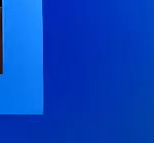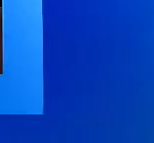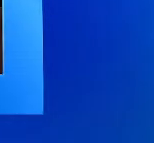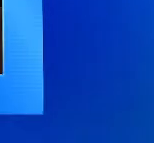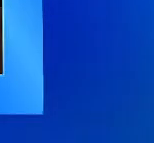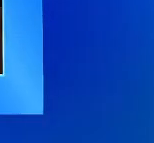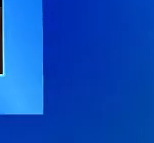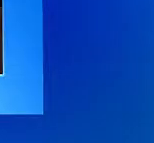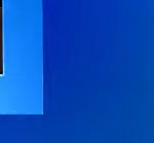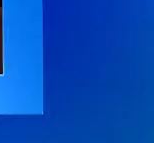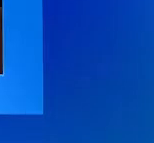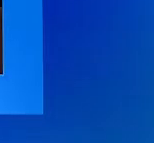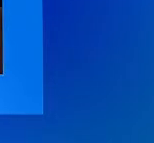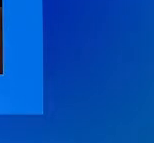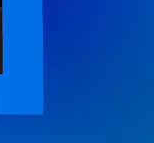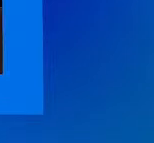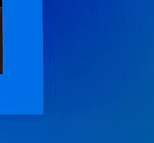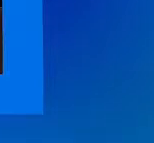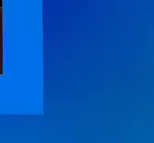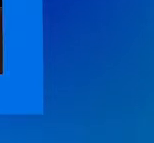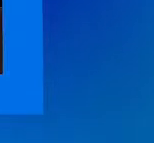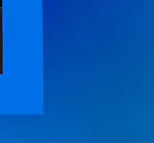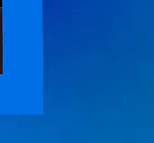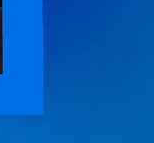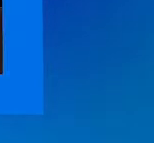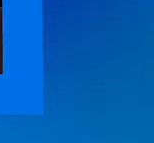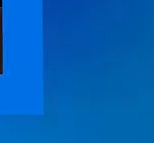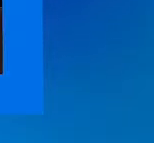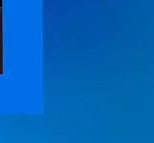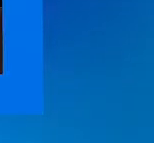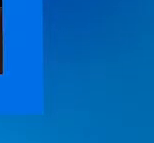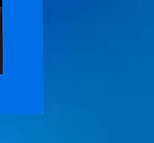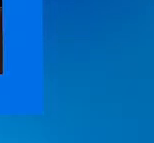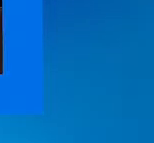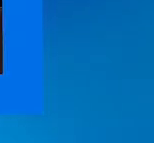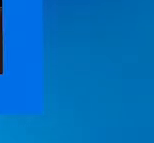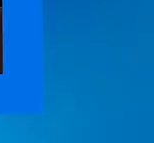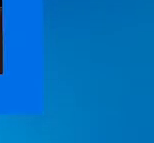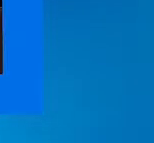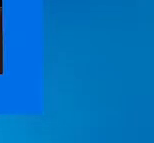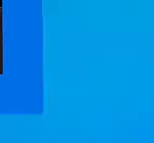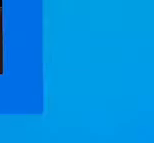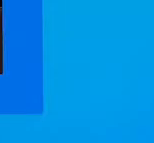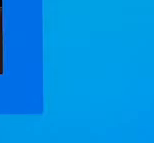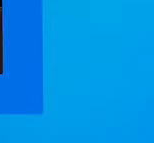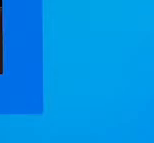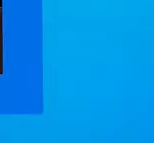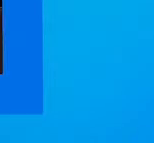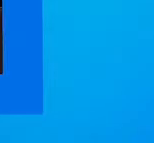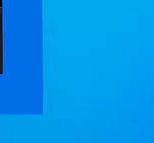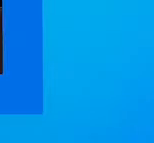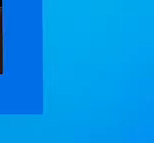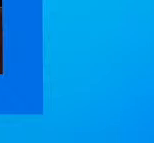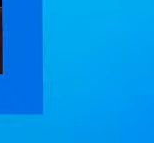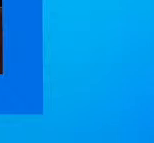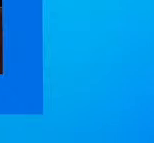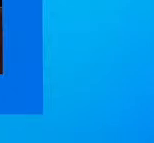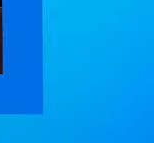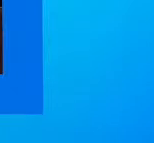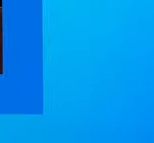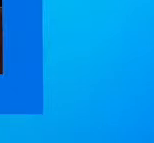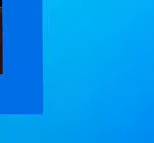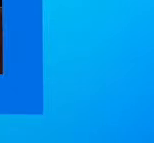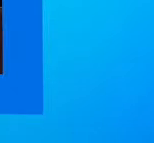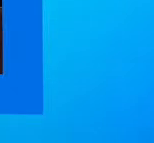dit il dit seigneur je fais des sacrifices qu'est-ce que qu'est-ce quetait son